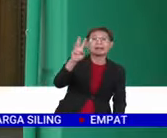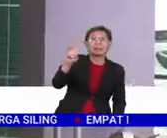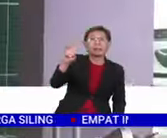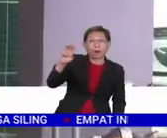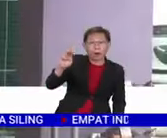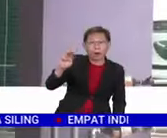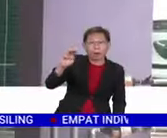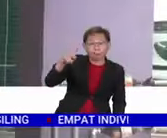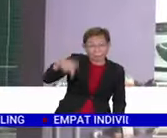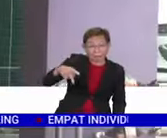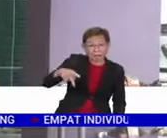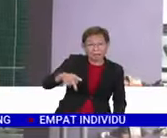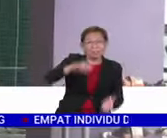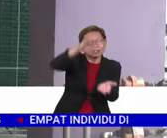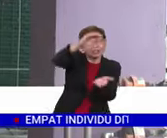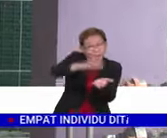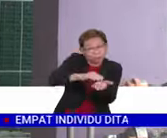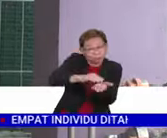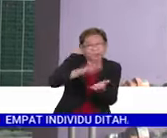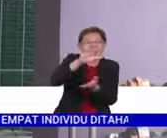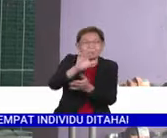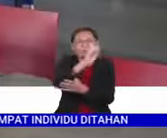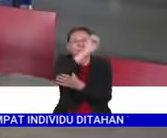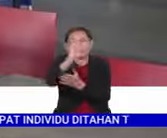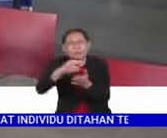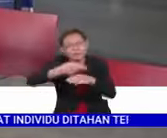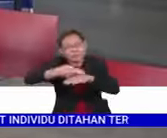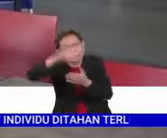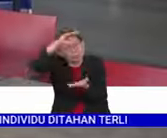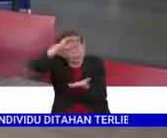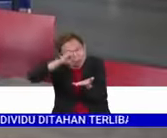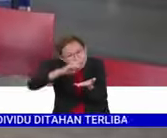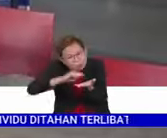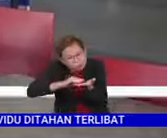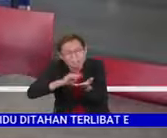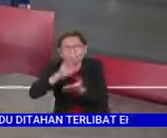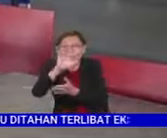menawarkan 50% kadar sewaan.